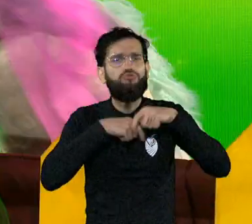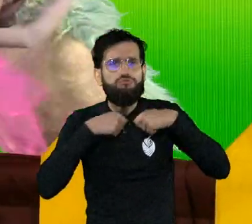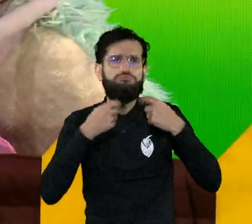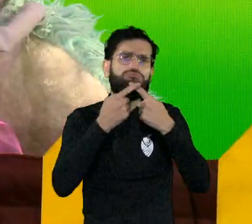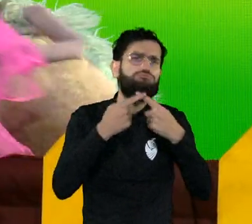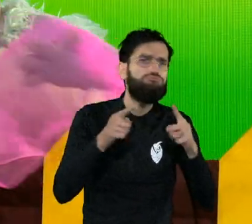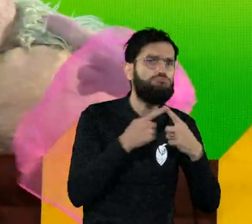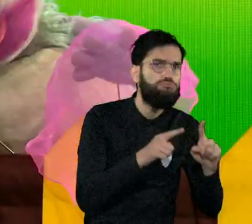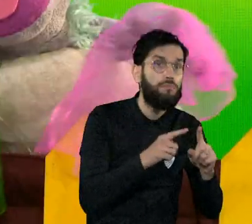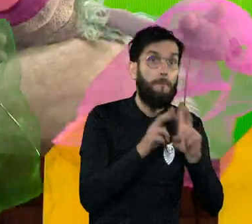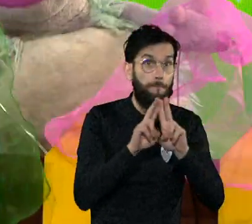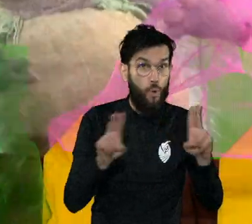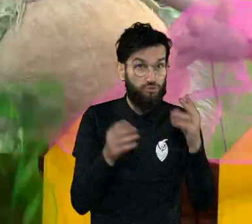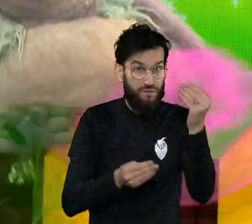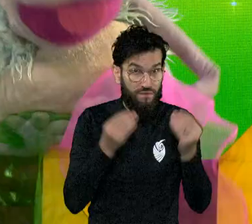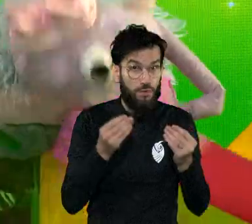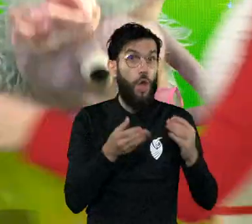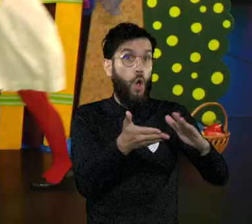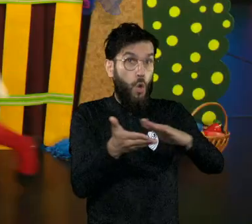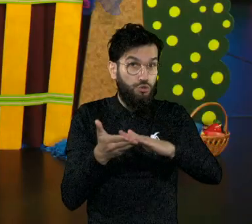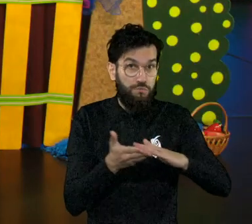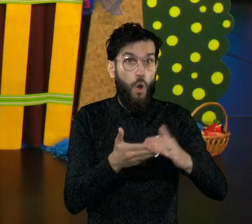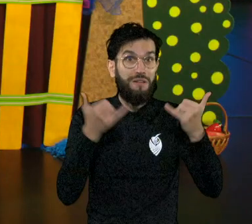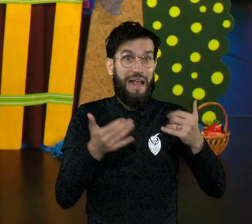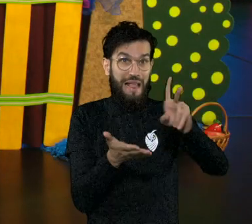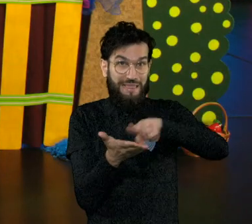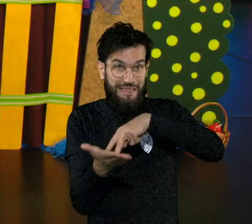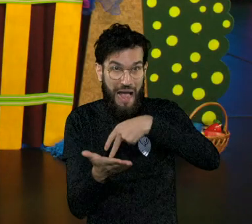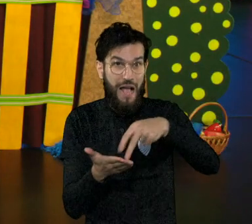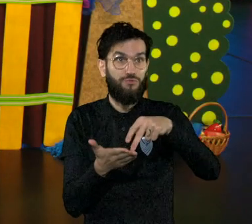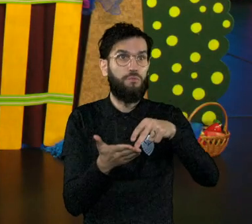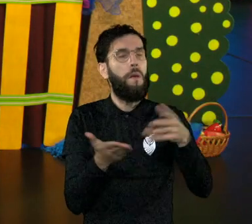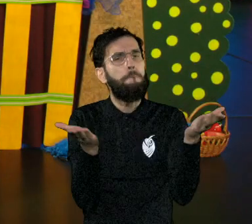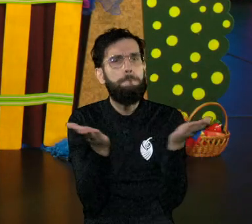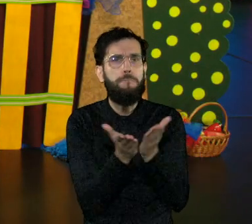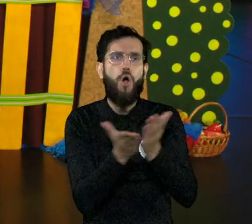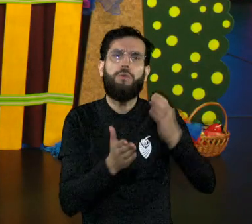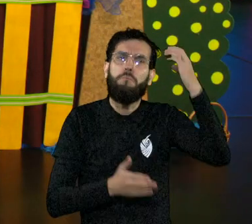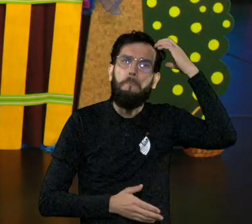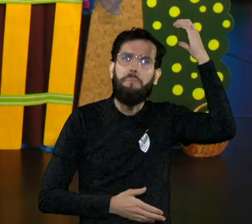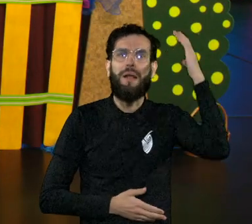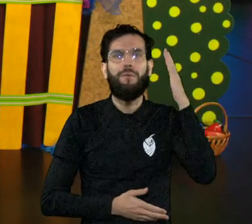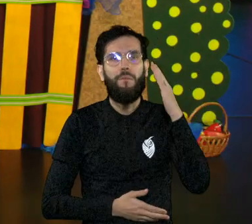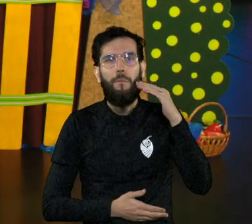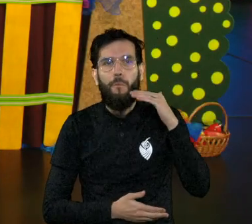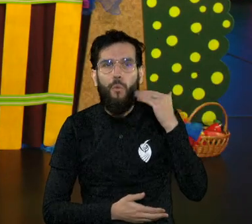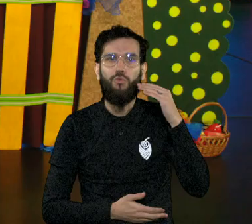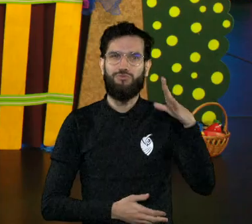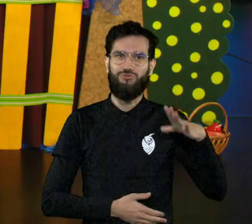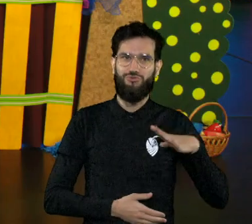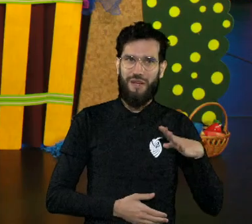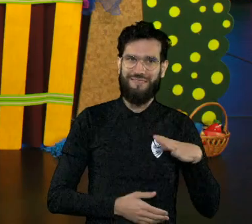Anička. A spolu si pekne zatancujeme ako princovia a princezné na